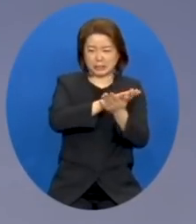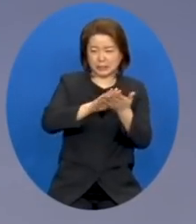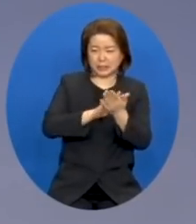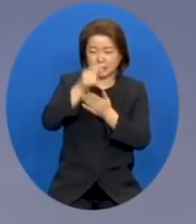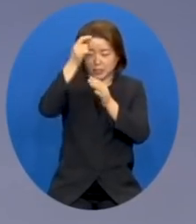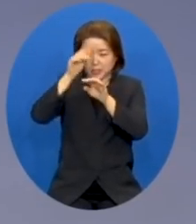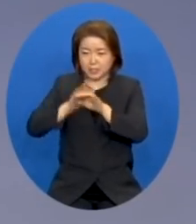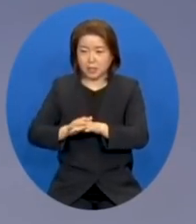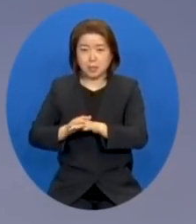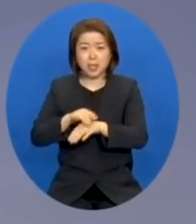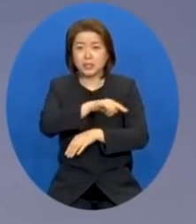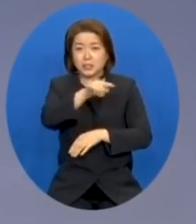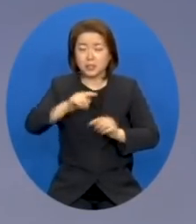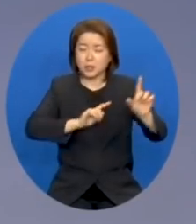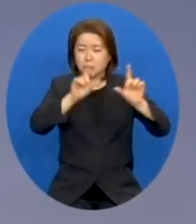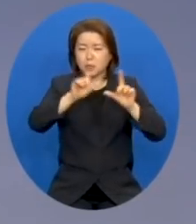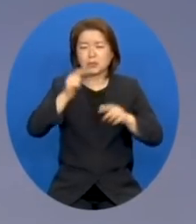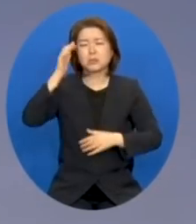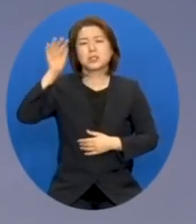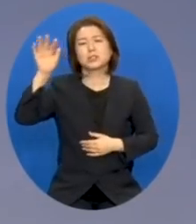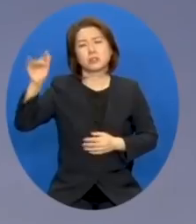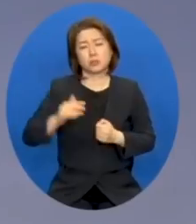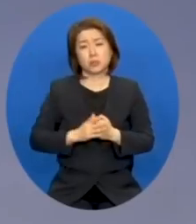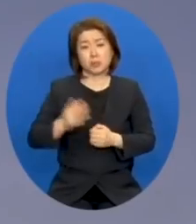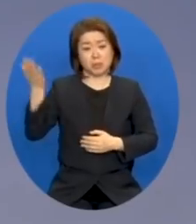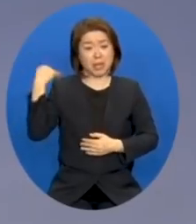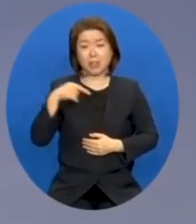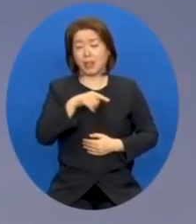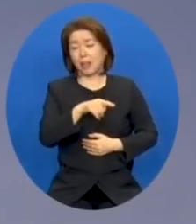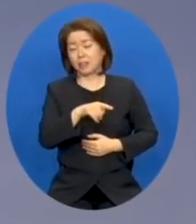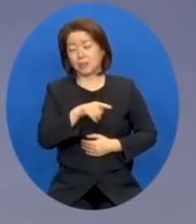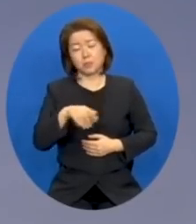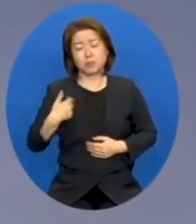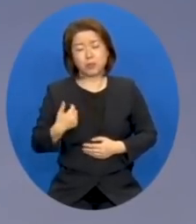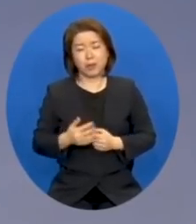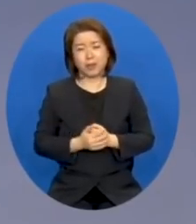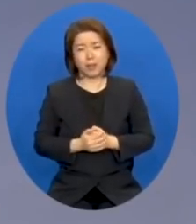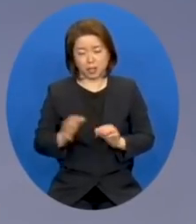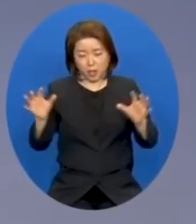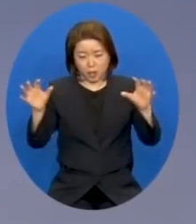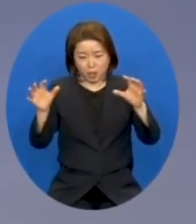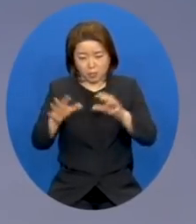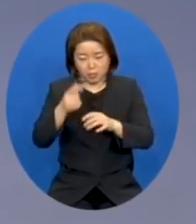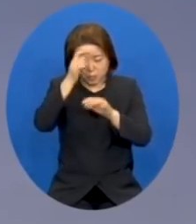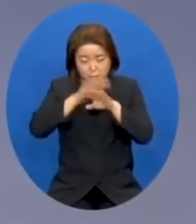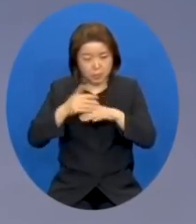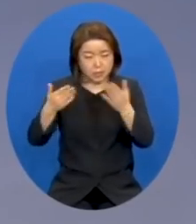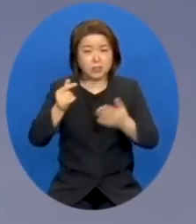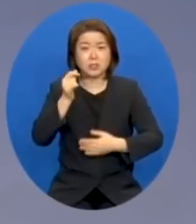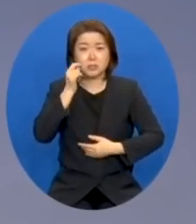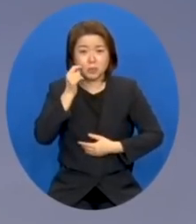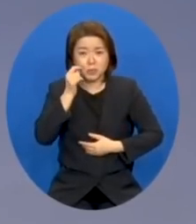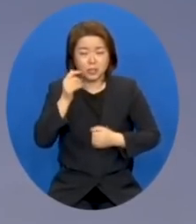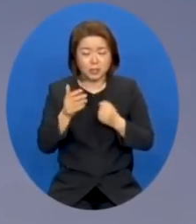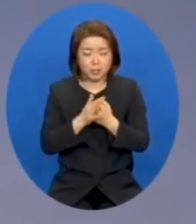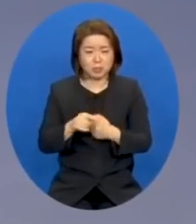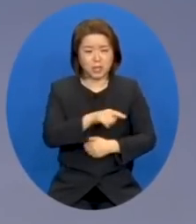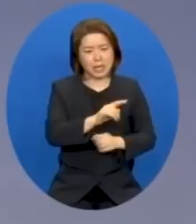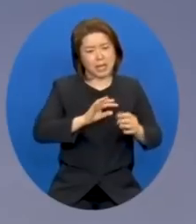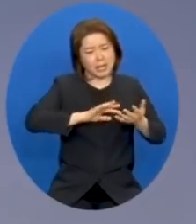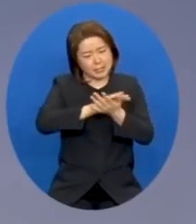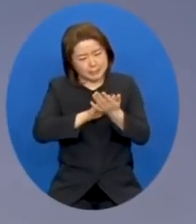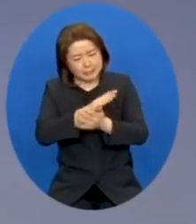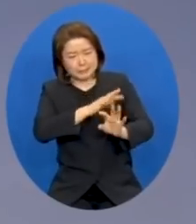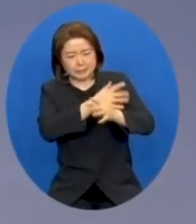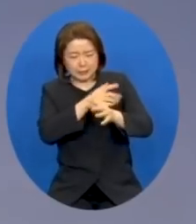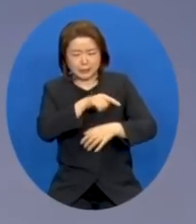그립다는 거예요 그때는 몰라 때요 그런데 모여서 예배 하지 못하니까 떠들고 장난 책은 아이들도